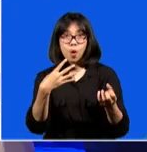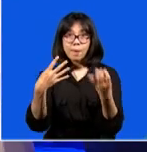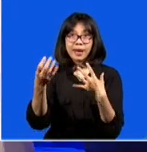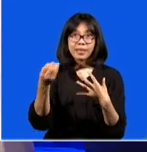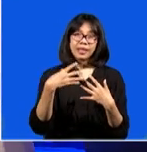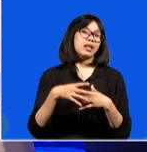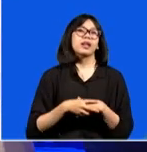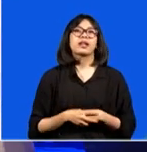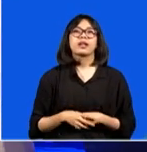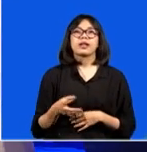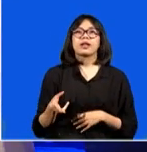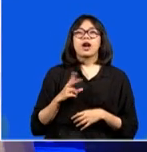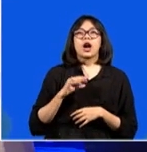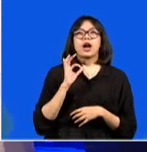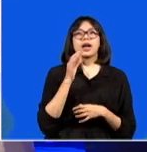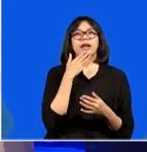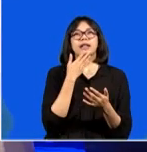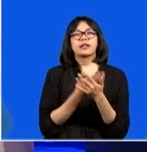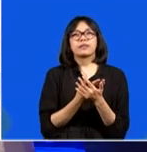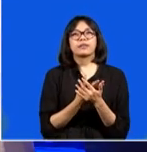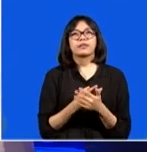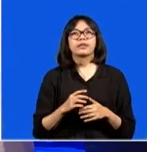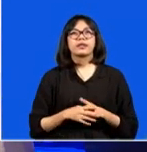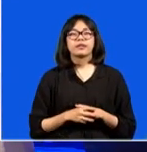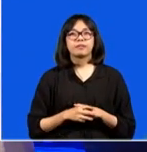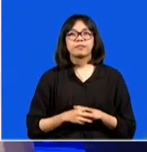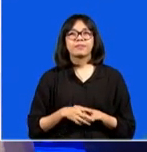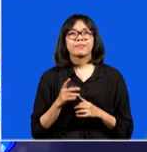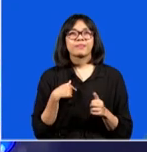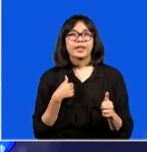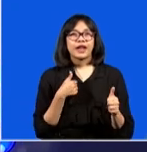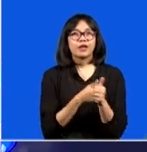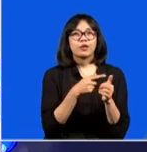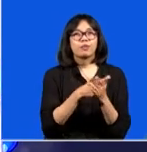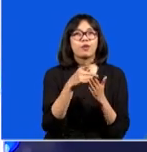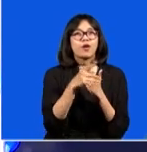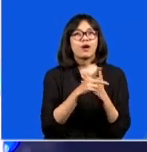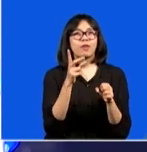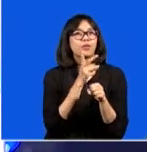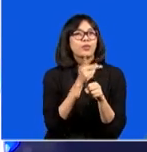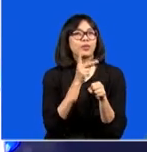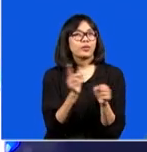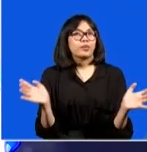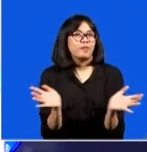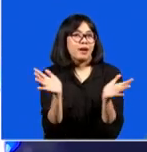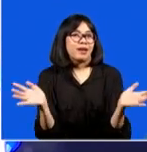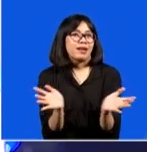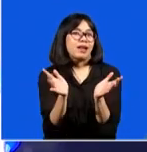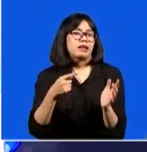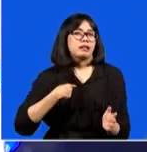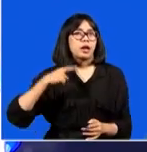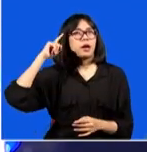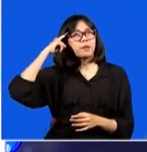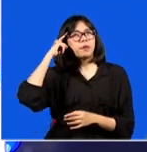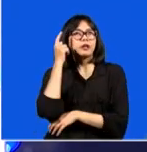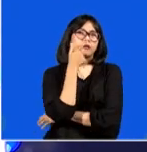Terima kasih Mas menteri jadi ketika menjadi program guru penggerak ini saya awalnya berpikir ini